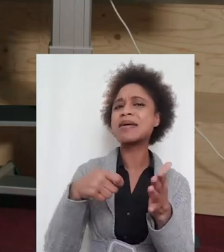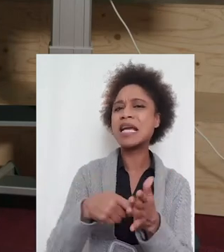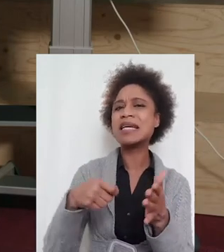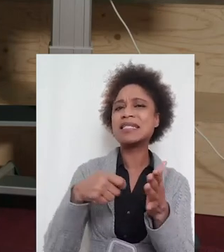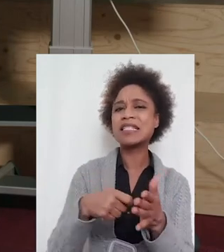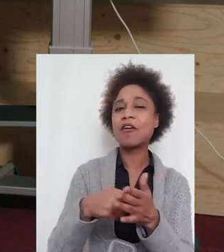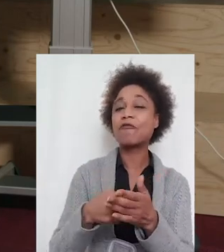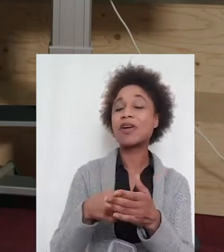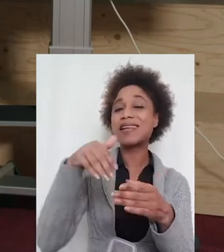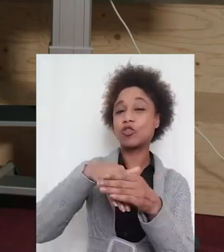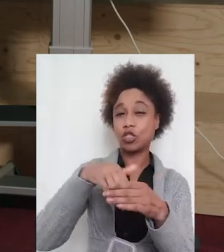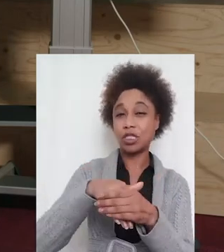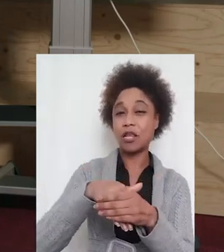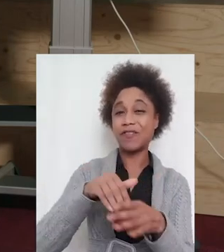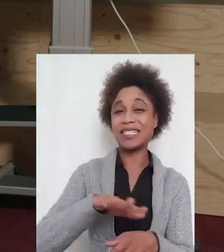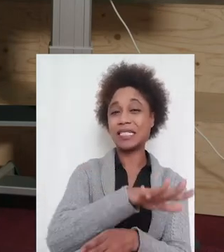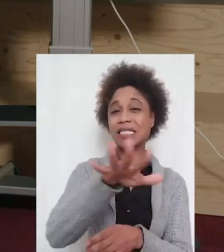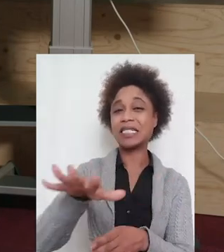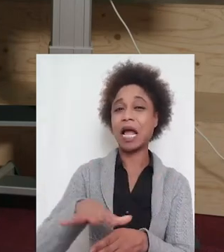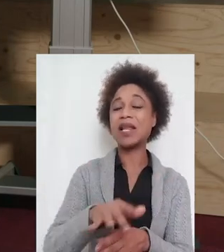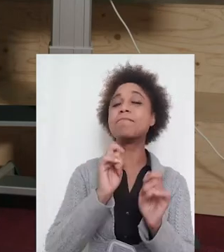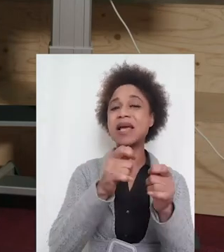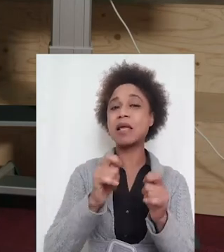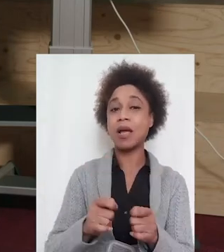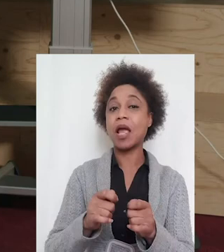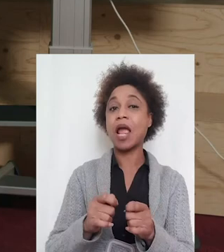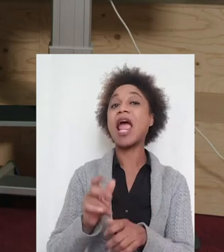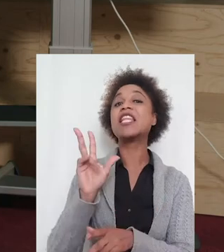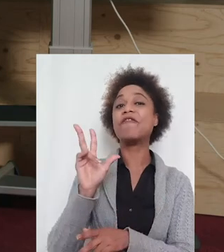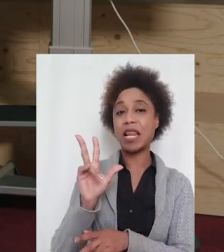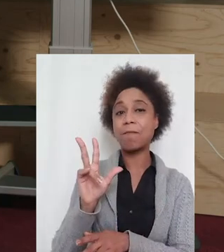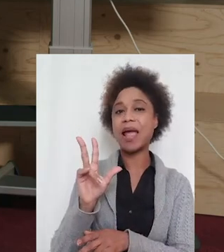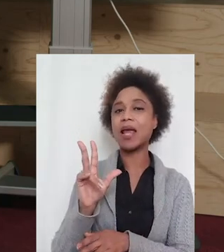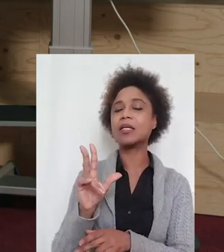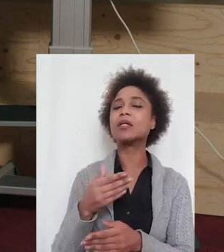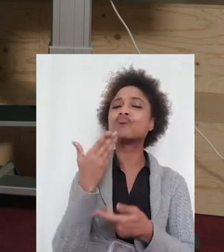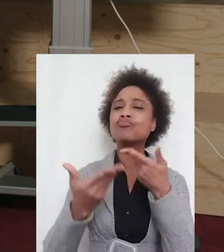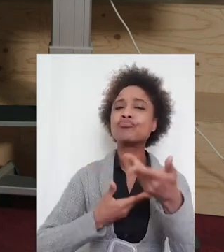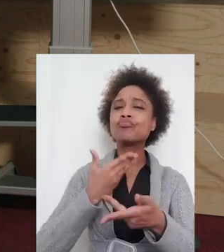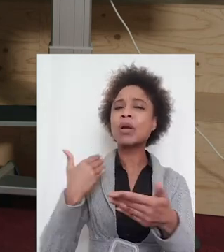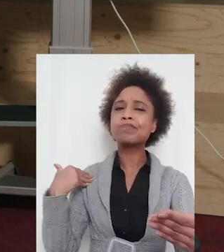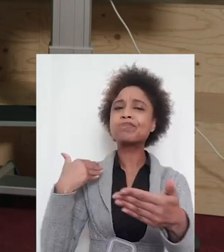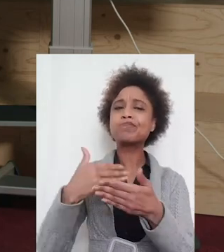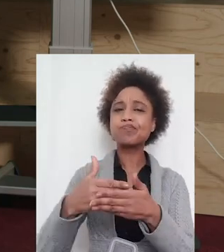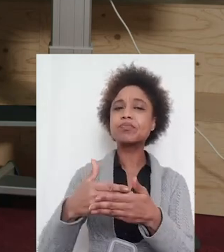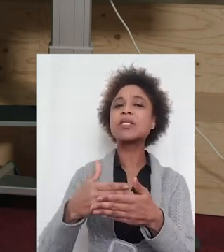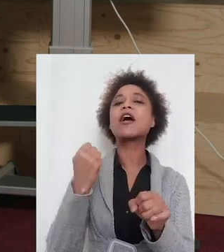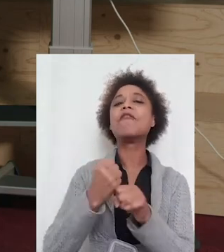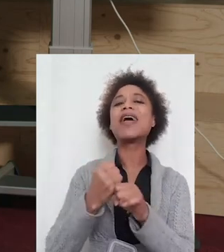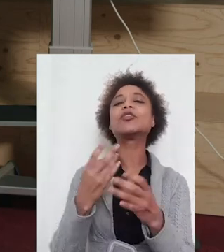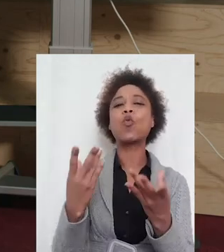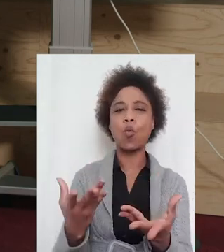de inclusieve samenleving en Willemijn ligt toe hoe wij hier de afgelopen jaren aan gewerkt